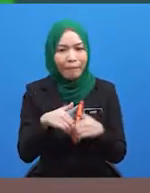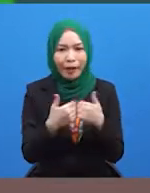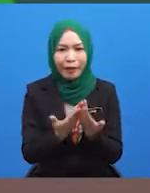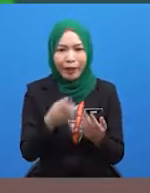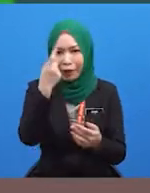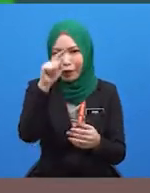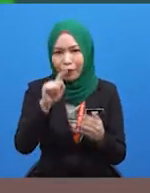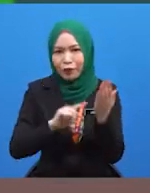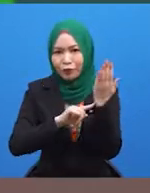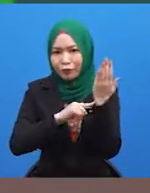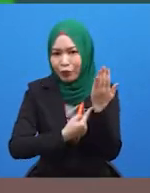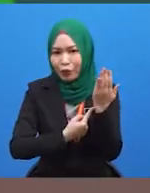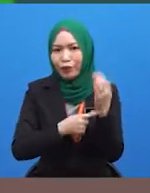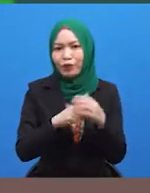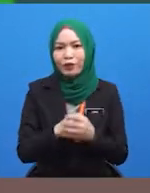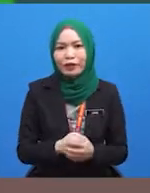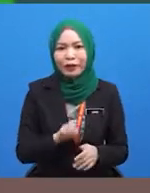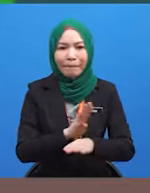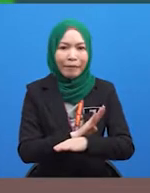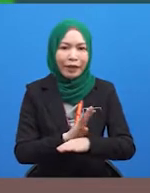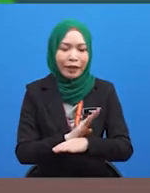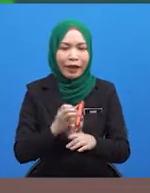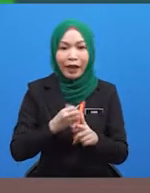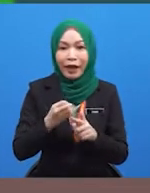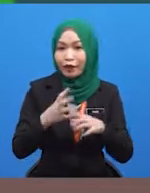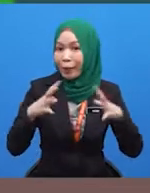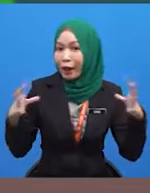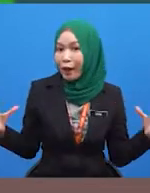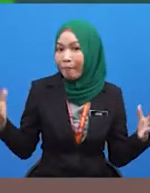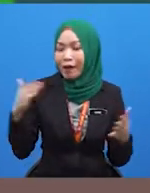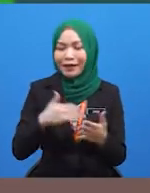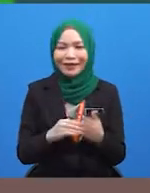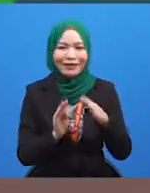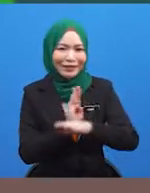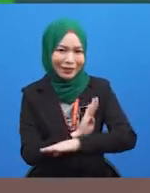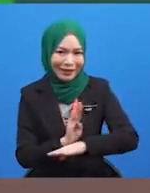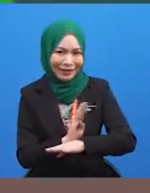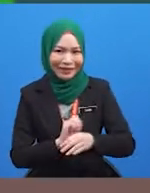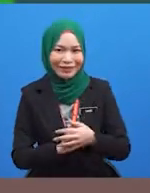untuk memulakan atau mengembangkan perniagaannya.